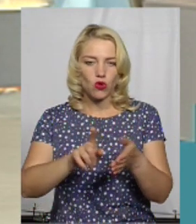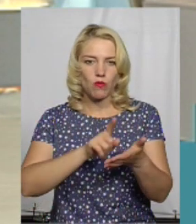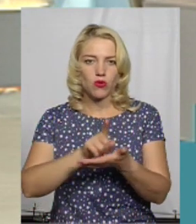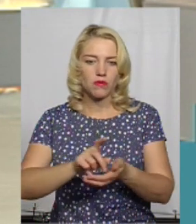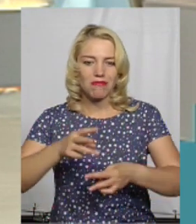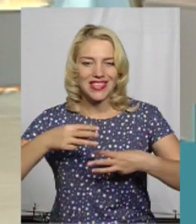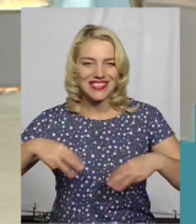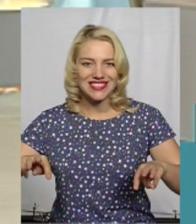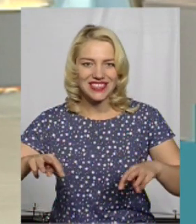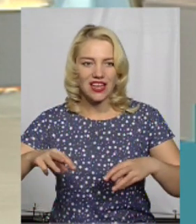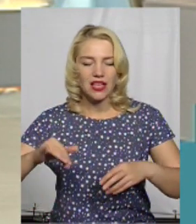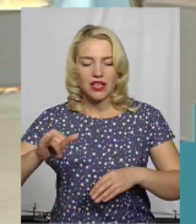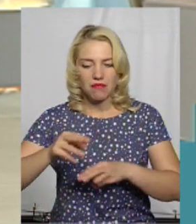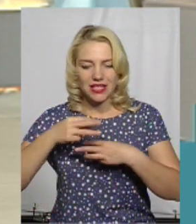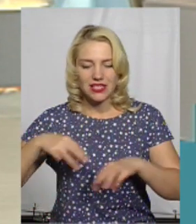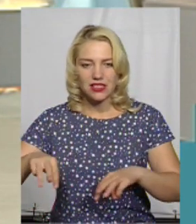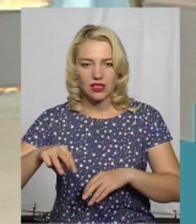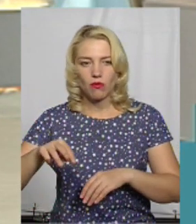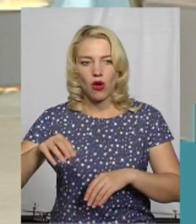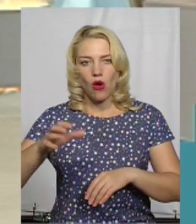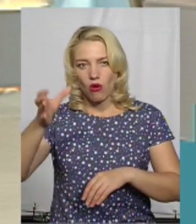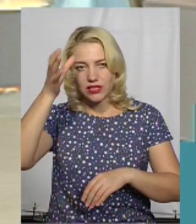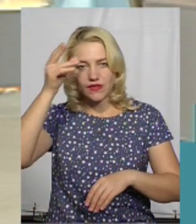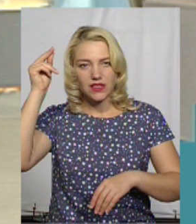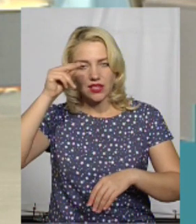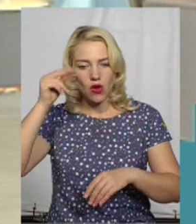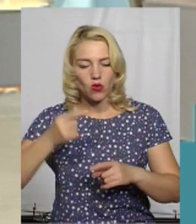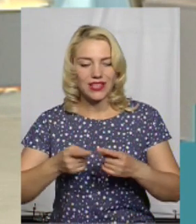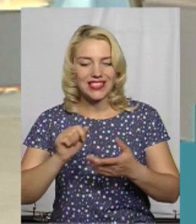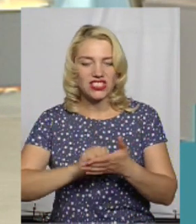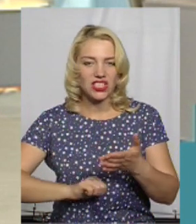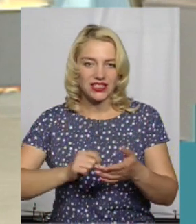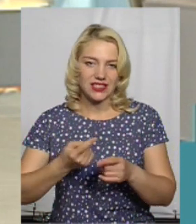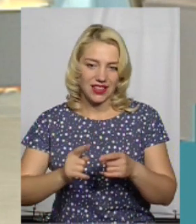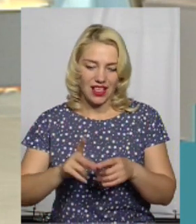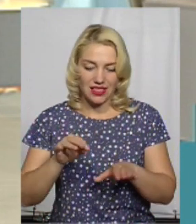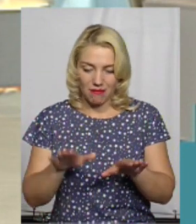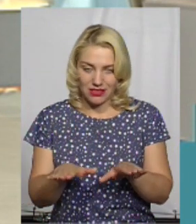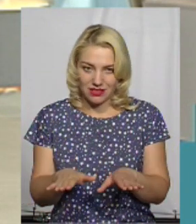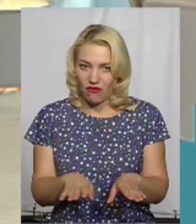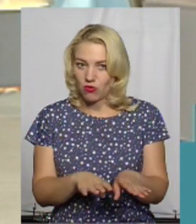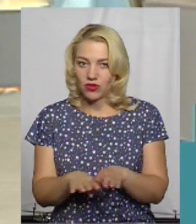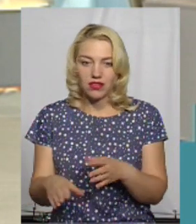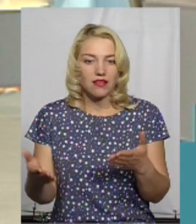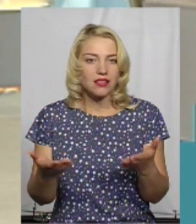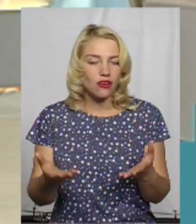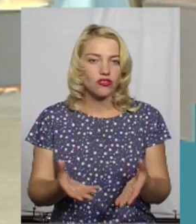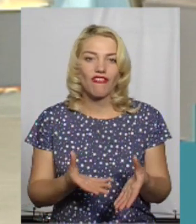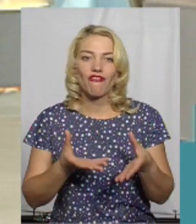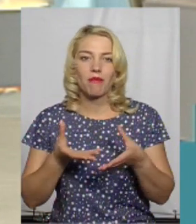міністром освіти і науки, через те на місцевому рівні якось вплинути